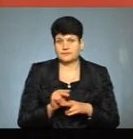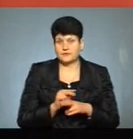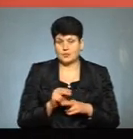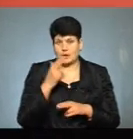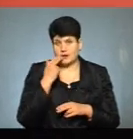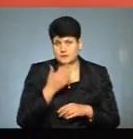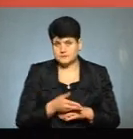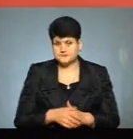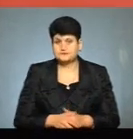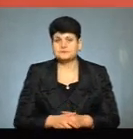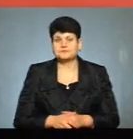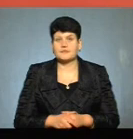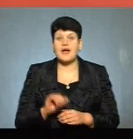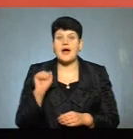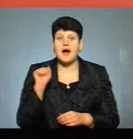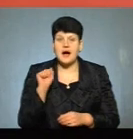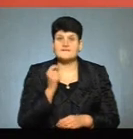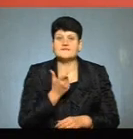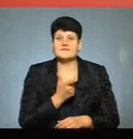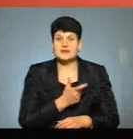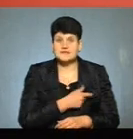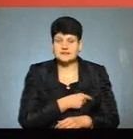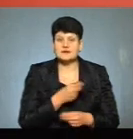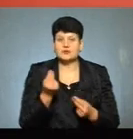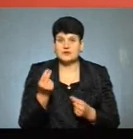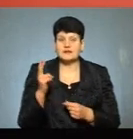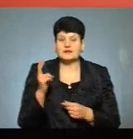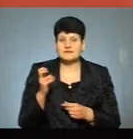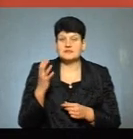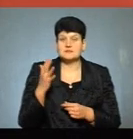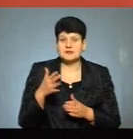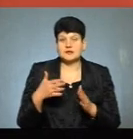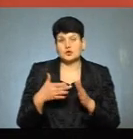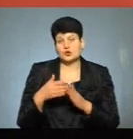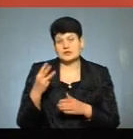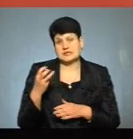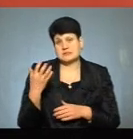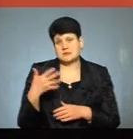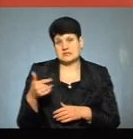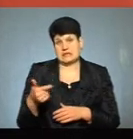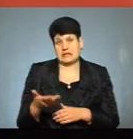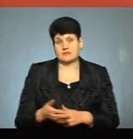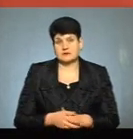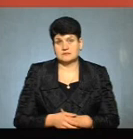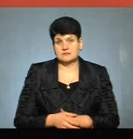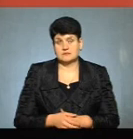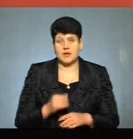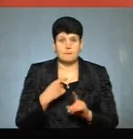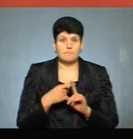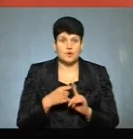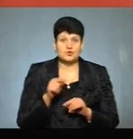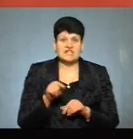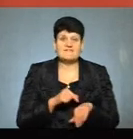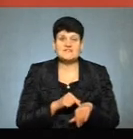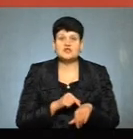грипу. А вакцинація коштує від 250 до 350 гривень. Ну і плюс ще ті